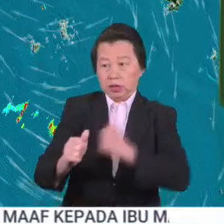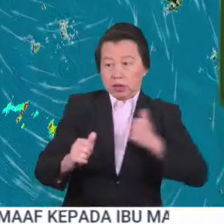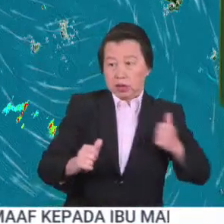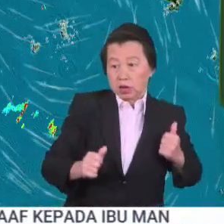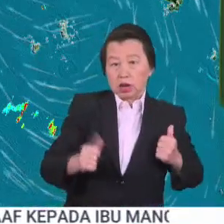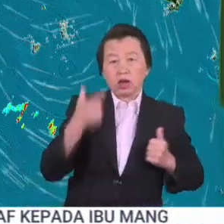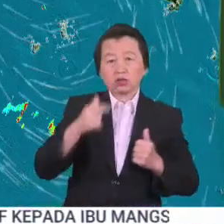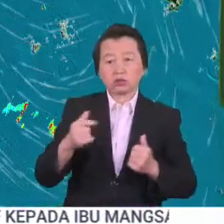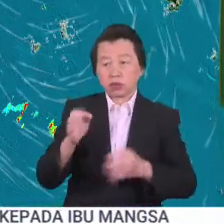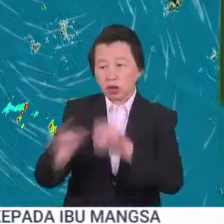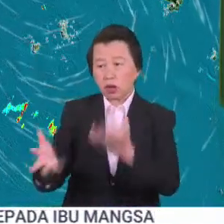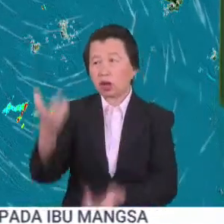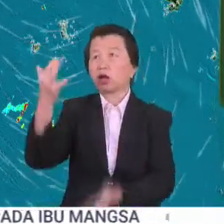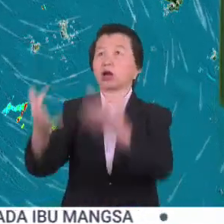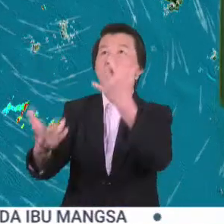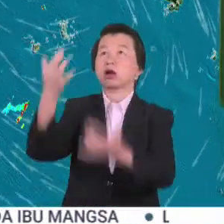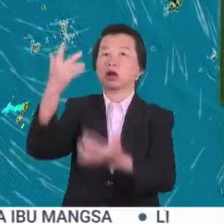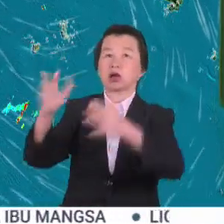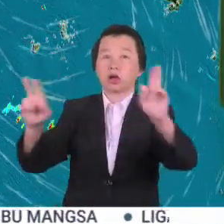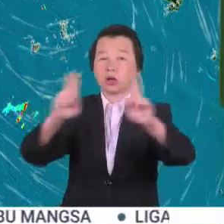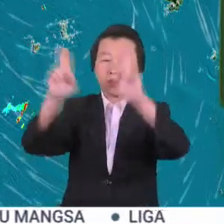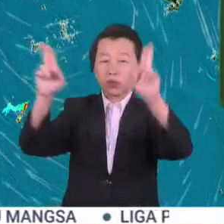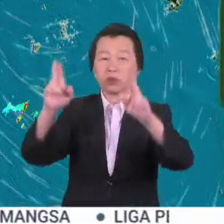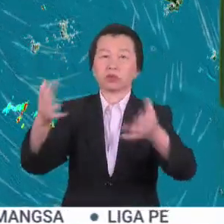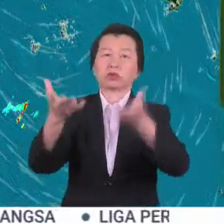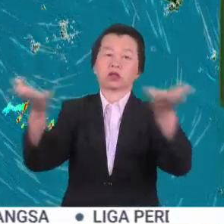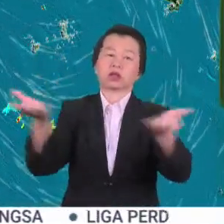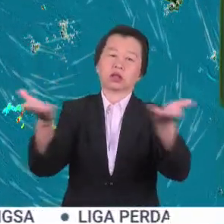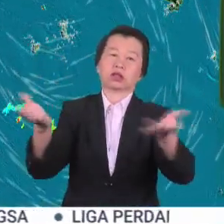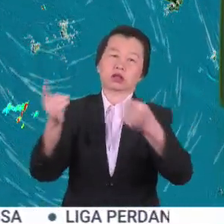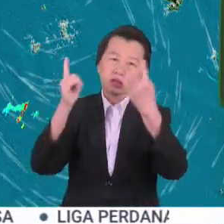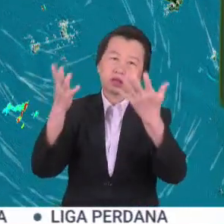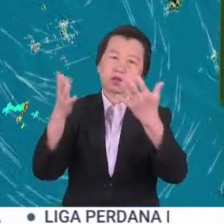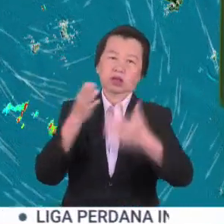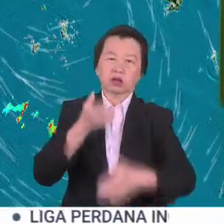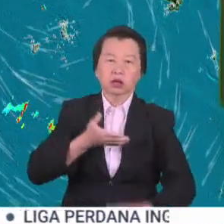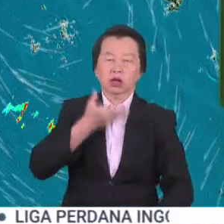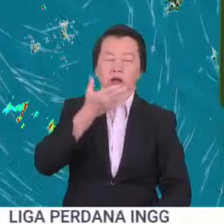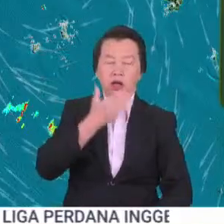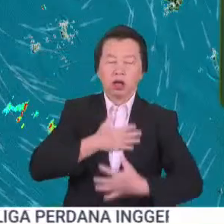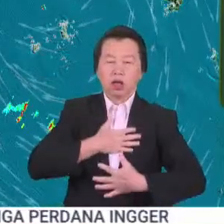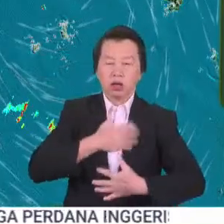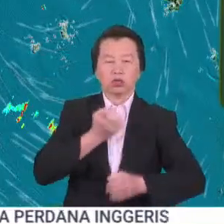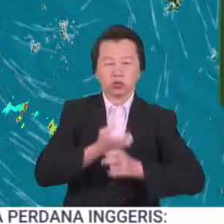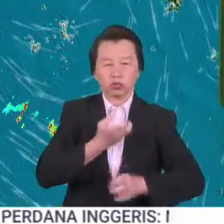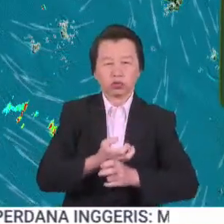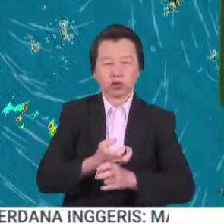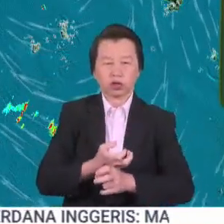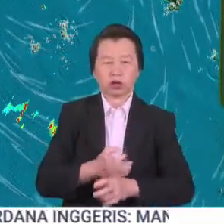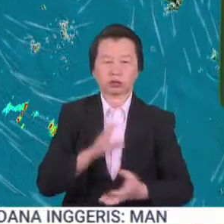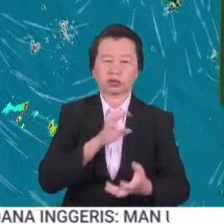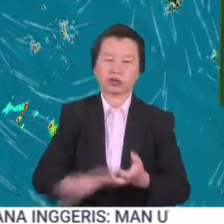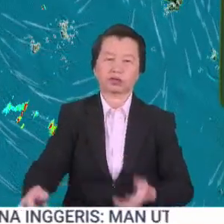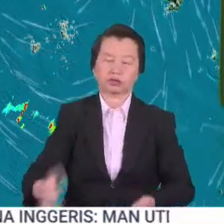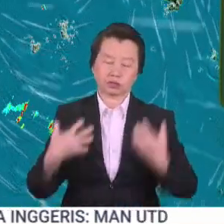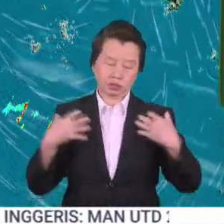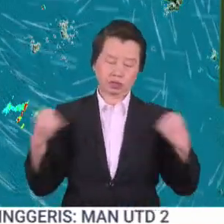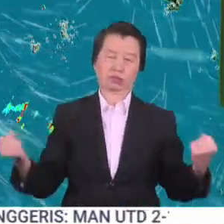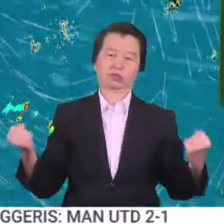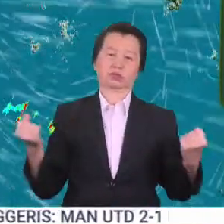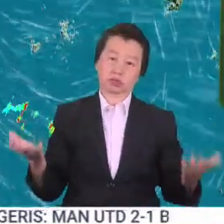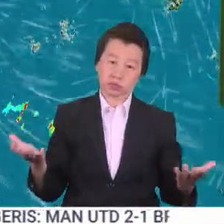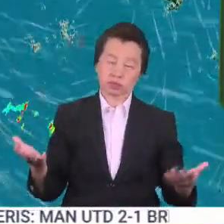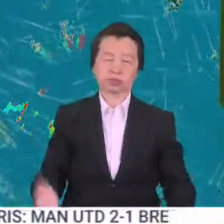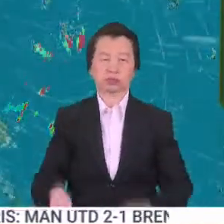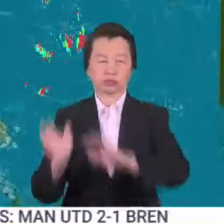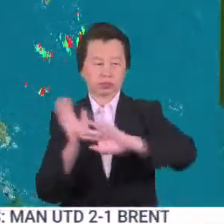kesan kebakaran ini boleh menyebabkan berlakunya jerebus setempat yang boleh mengganggu pernafasan dan seterusnya menjejaskan kesihatan baik bagi